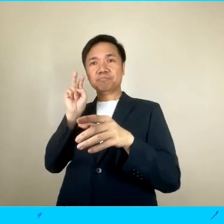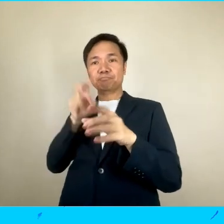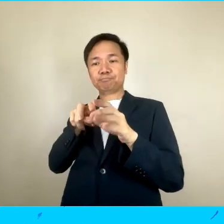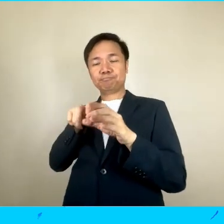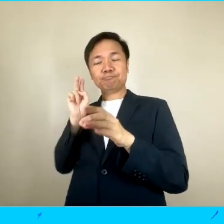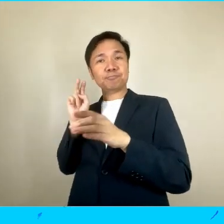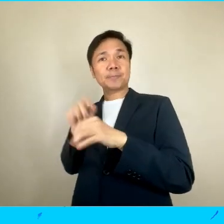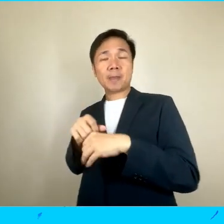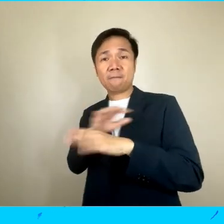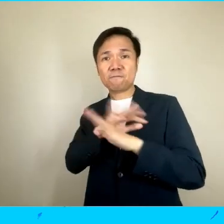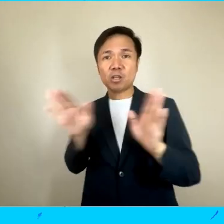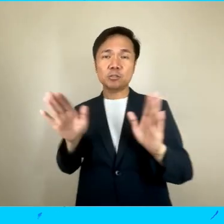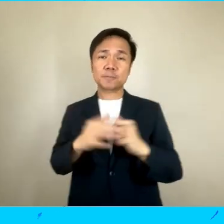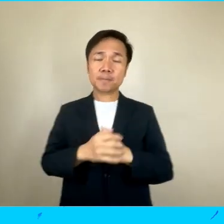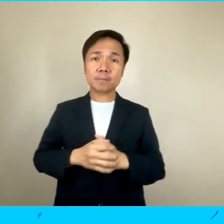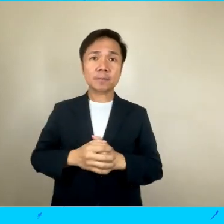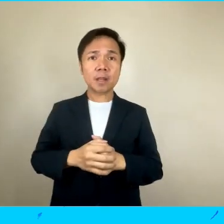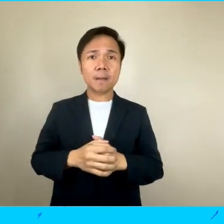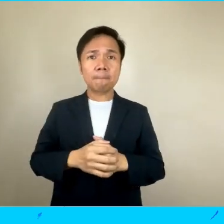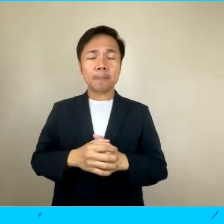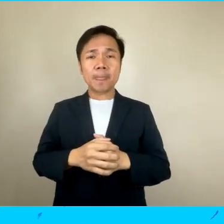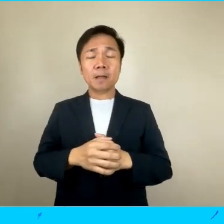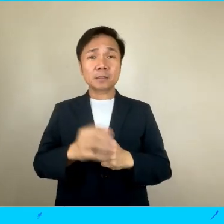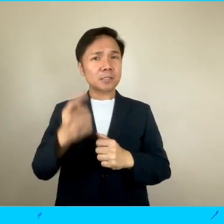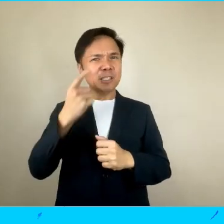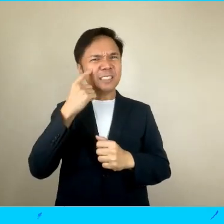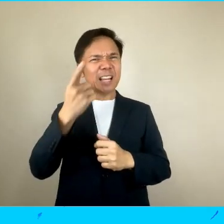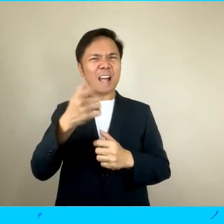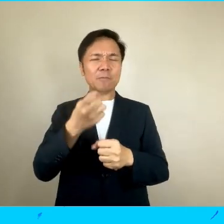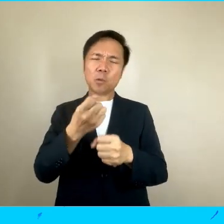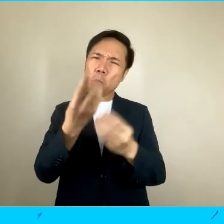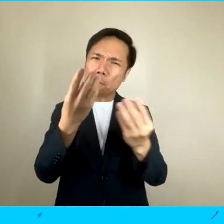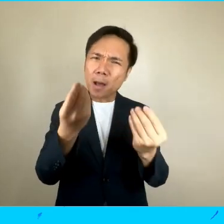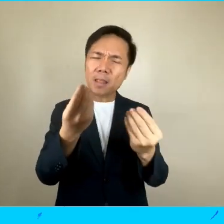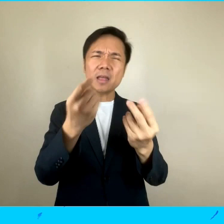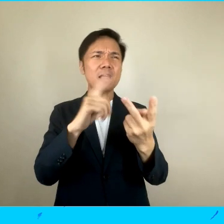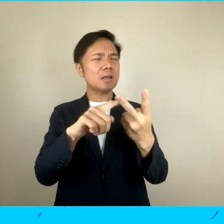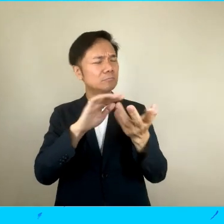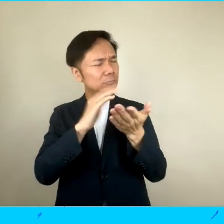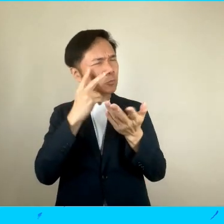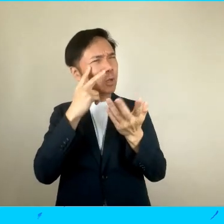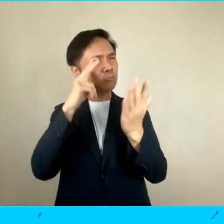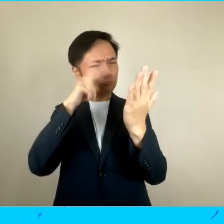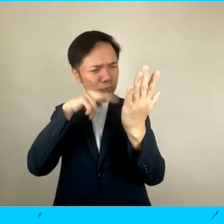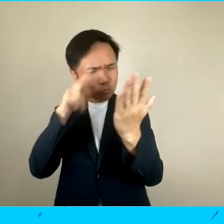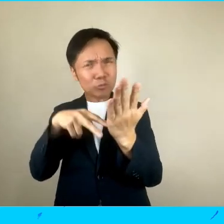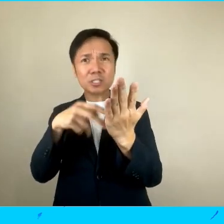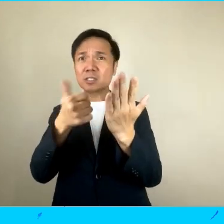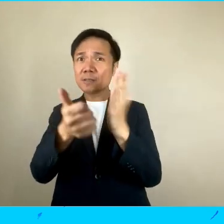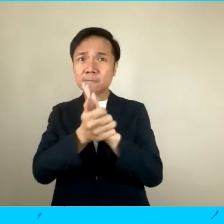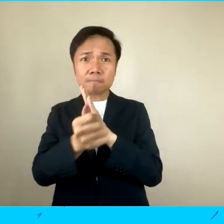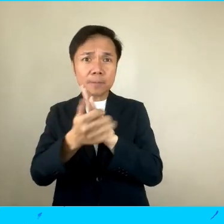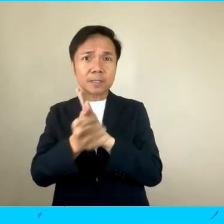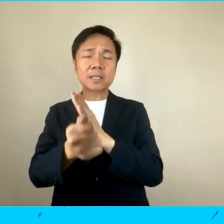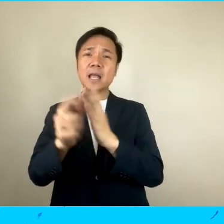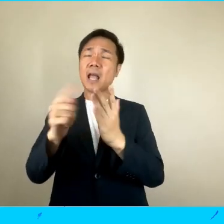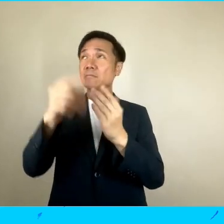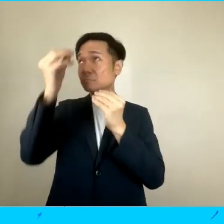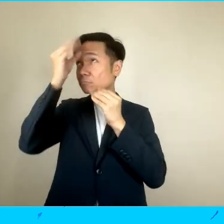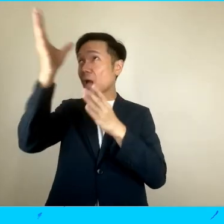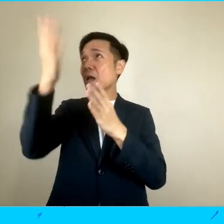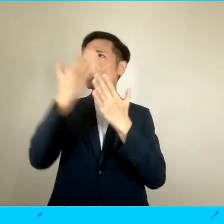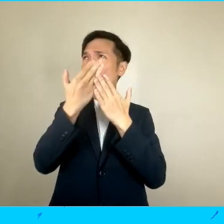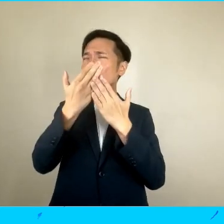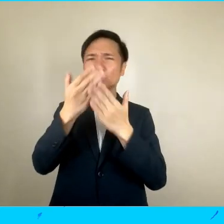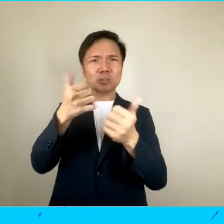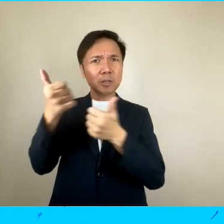études supérieures. Et donc, ce sont quelques défis, aussi comme l'insécurité financière,